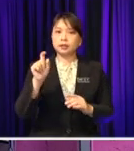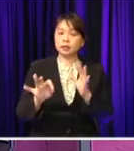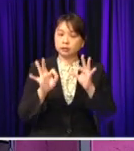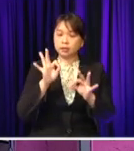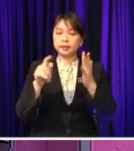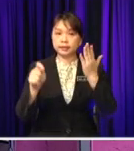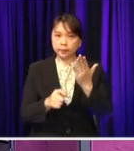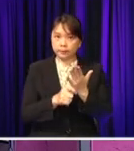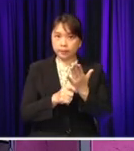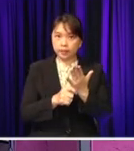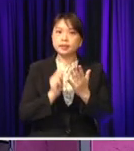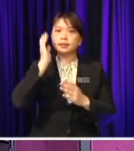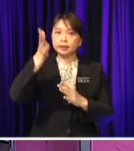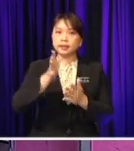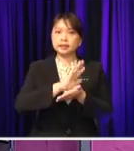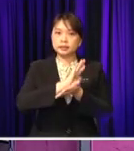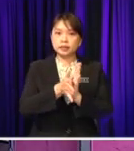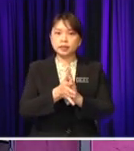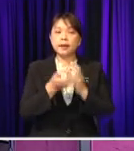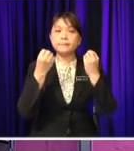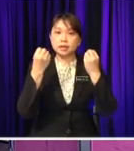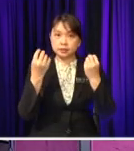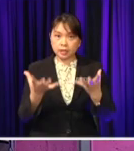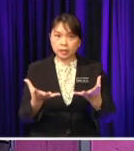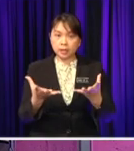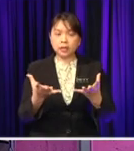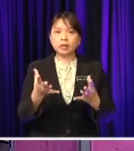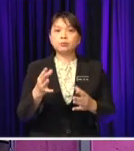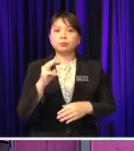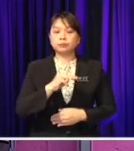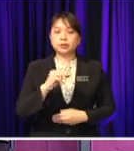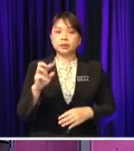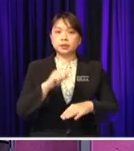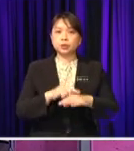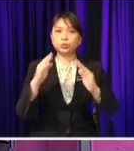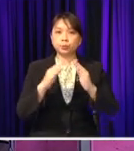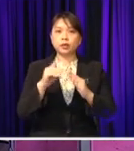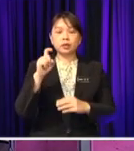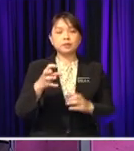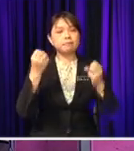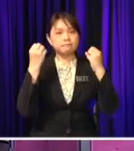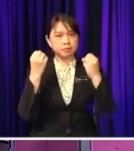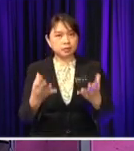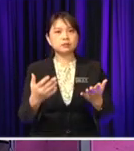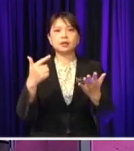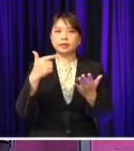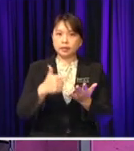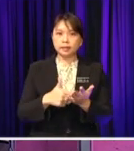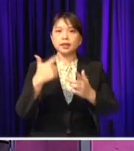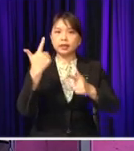murid-murid dekat rumah Jangan lupa untuk kita banyakkan latihan tambahan ini supaya kita paham